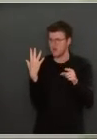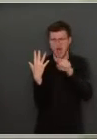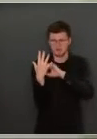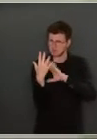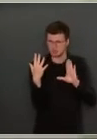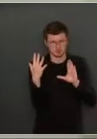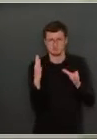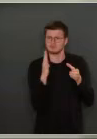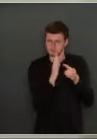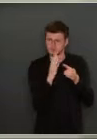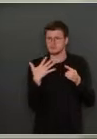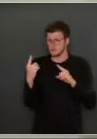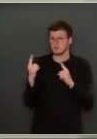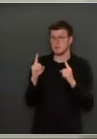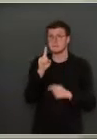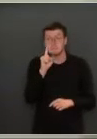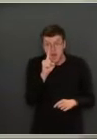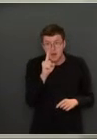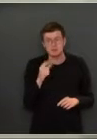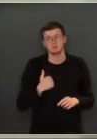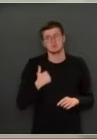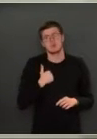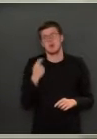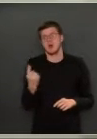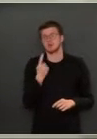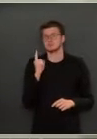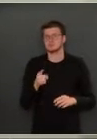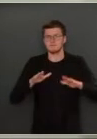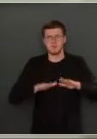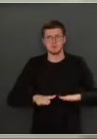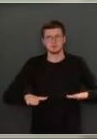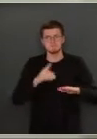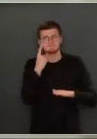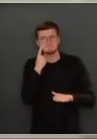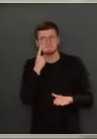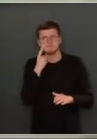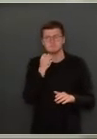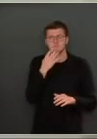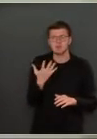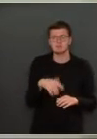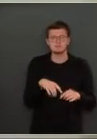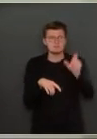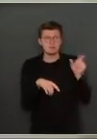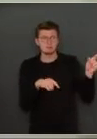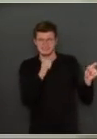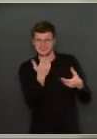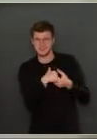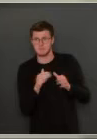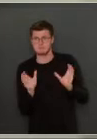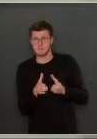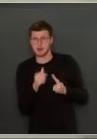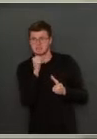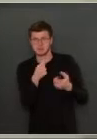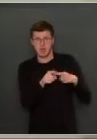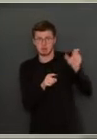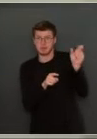gerespecteerd. U moet natuurlijk altijd voorzichtig zijn met mensen die geen deel uitmaken van deze nieuwe bubbel. Moet u